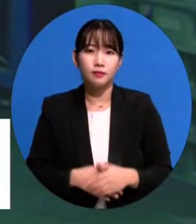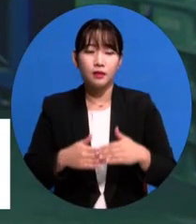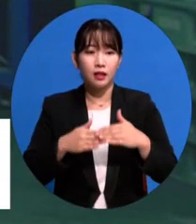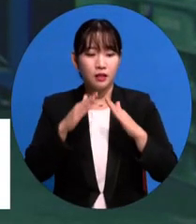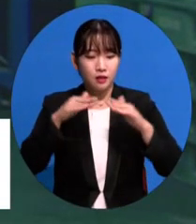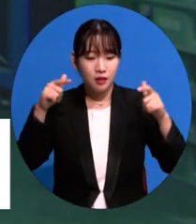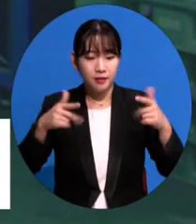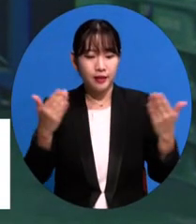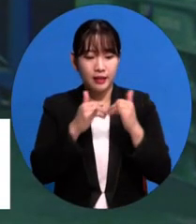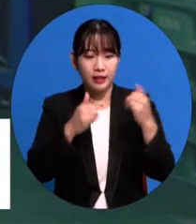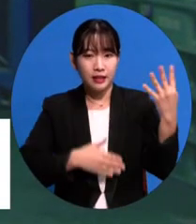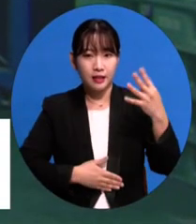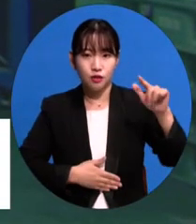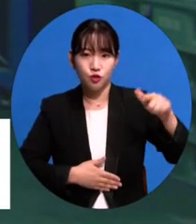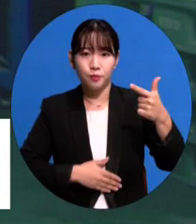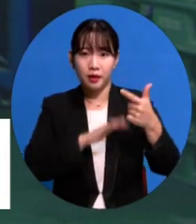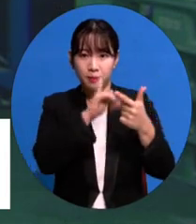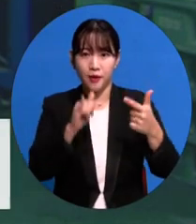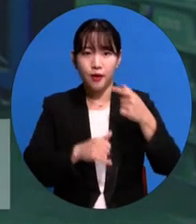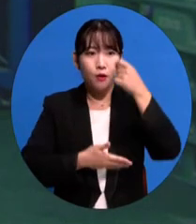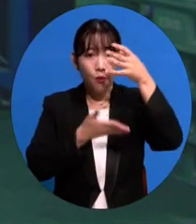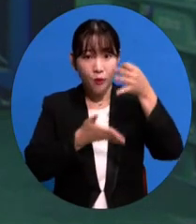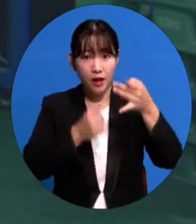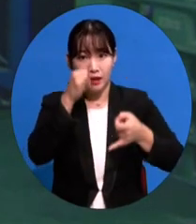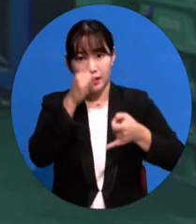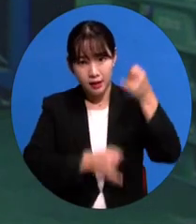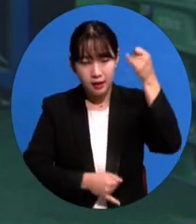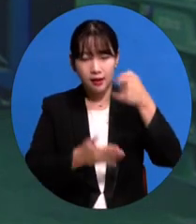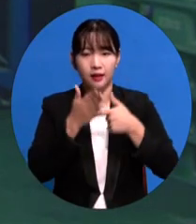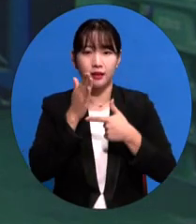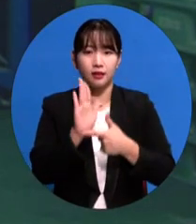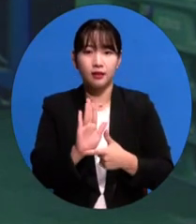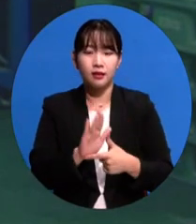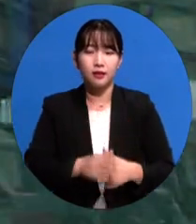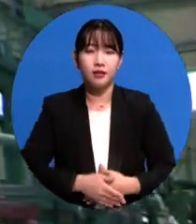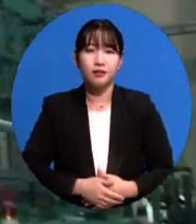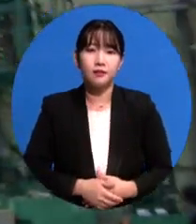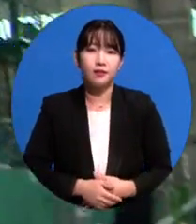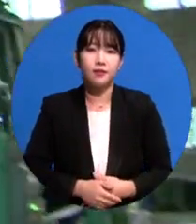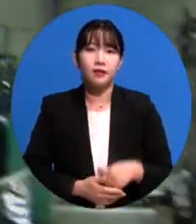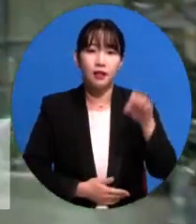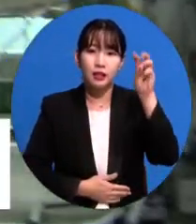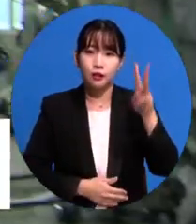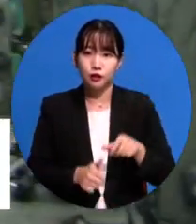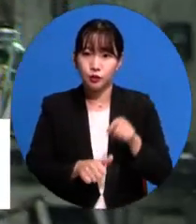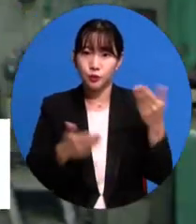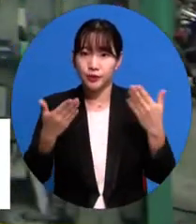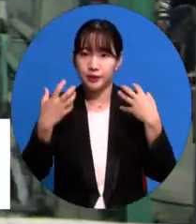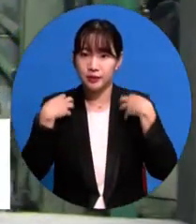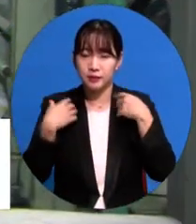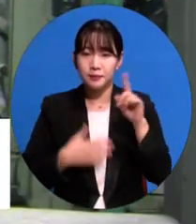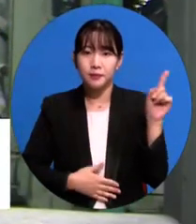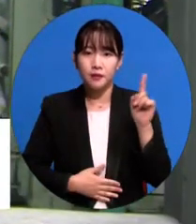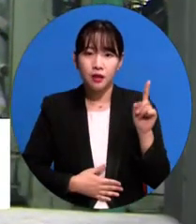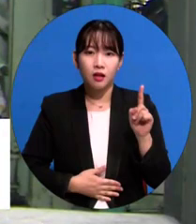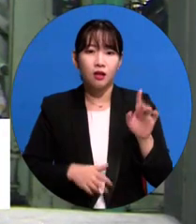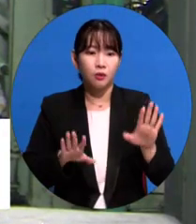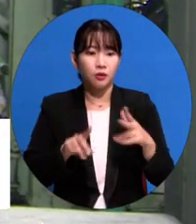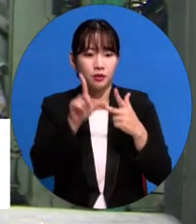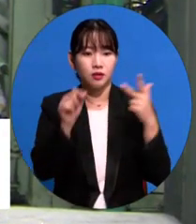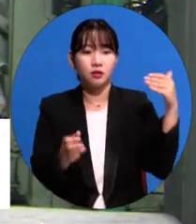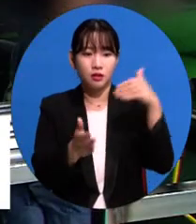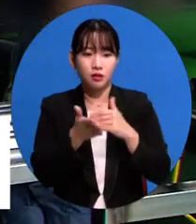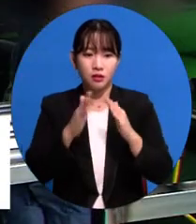전남 지역 노동자 4,600여 명의 임금이 체불된 것으로 나타났습니다. 광주고용노동청에 따르면 올 들어